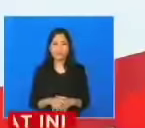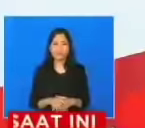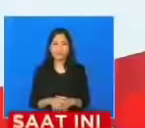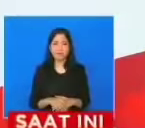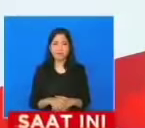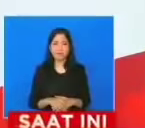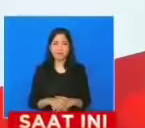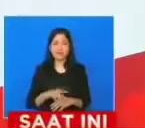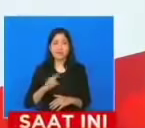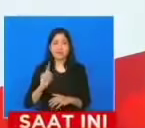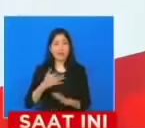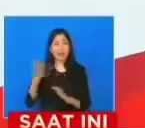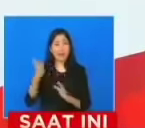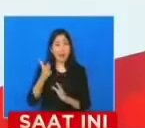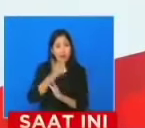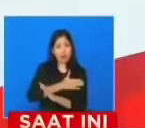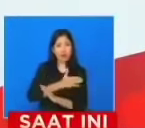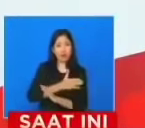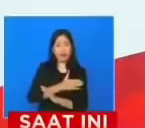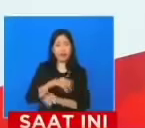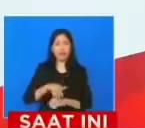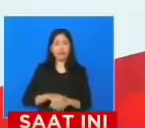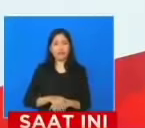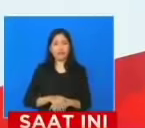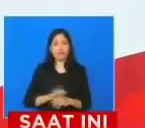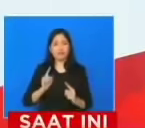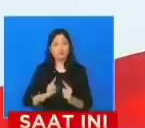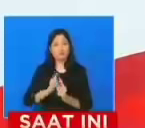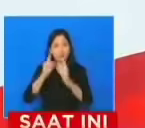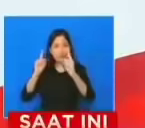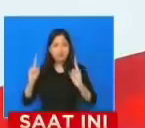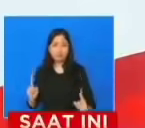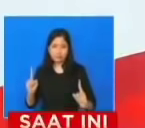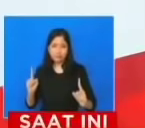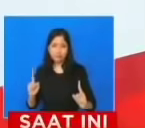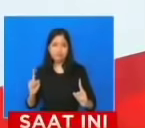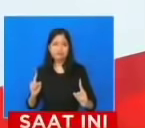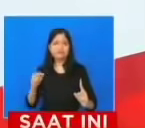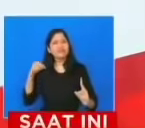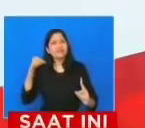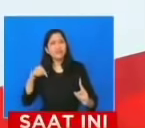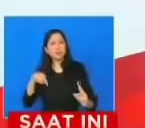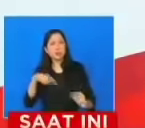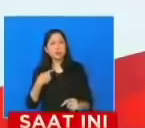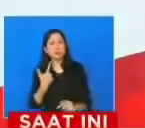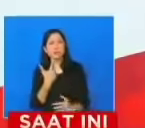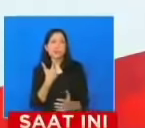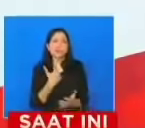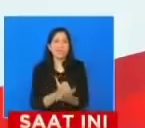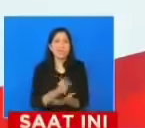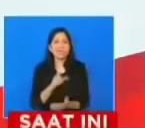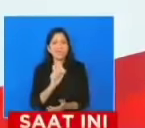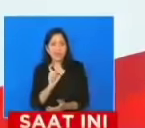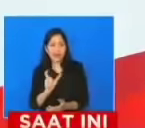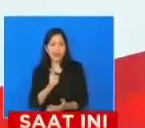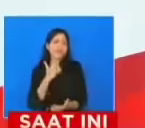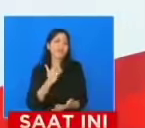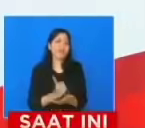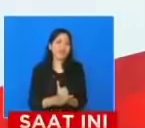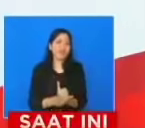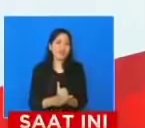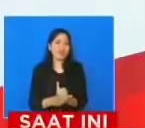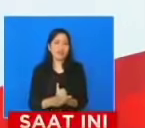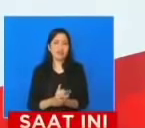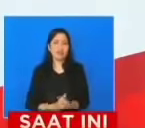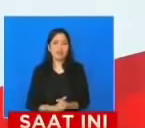Maka sejak awal, physical distancing menjadi kunci sukses di dalam